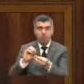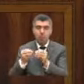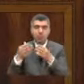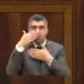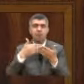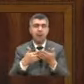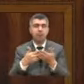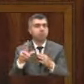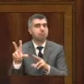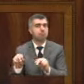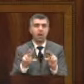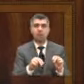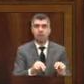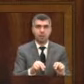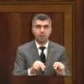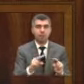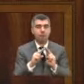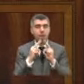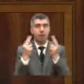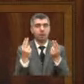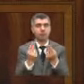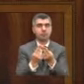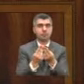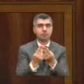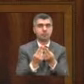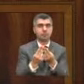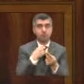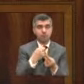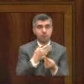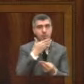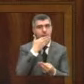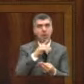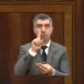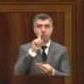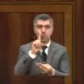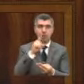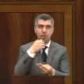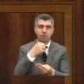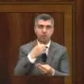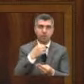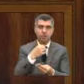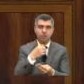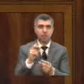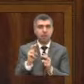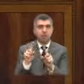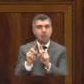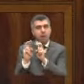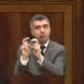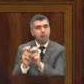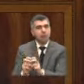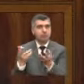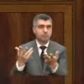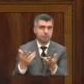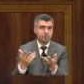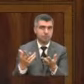عامه قاست العالم وقيسنا، حنا اللي كنقولوا الحمد لله على كل حال قاستنا اقل ما قاست